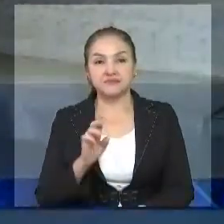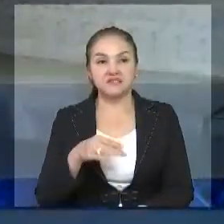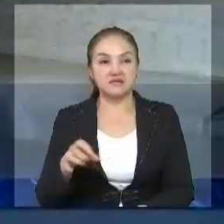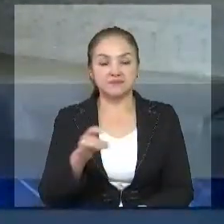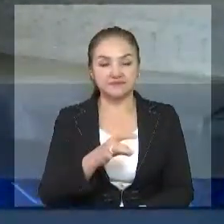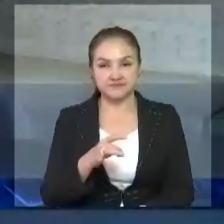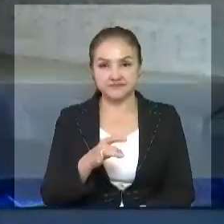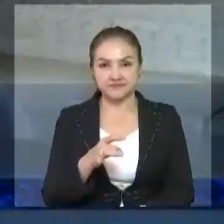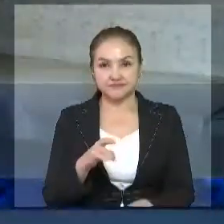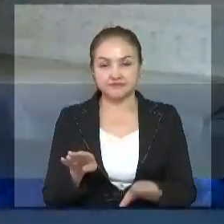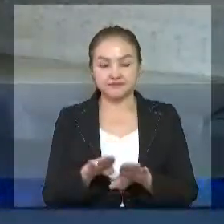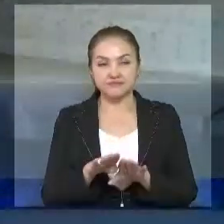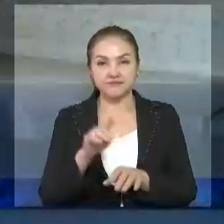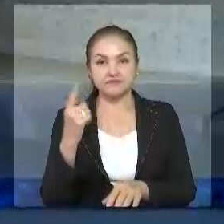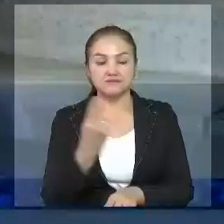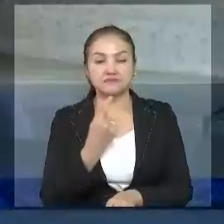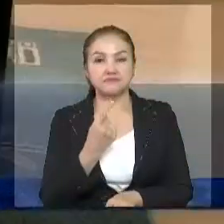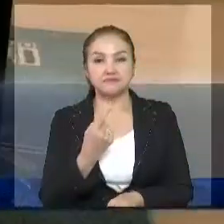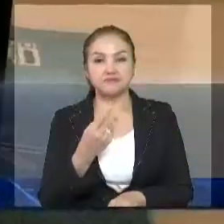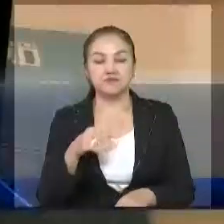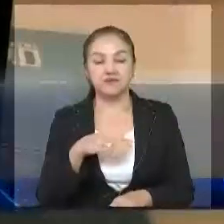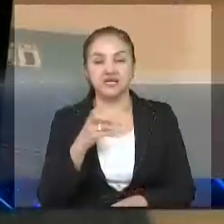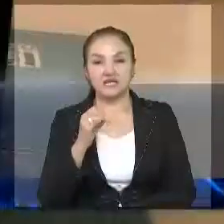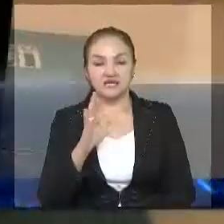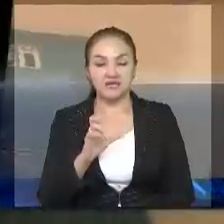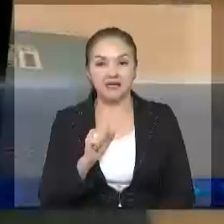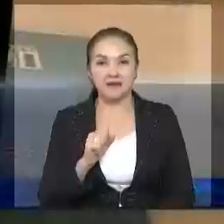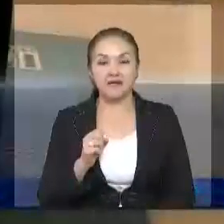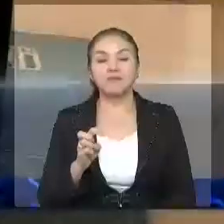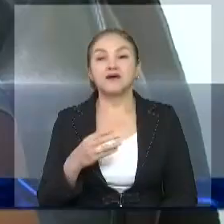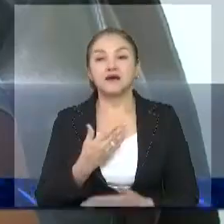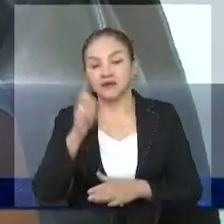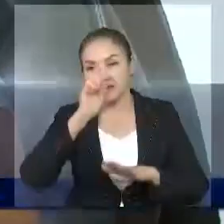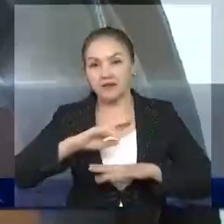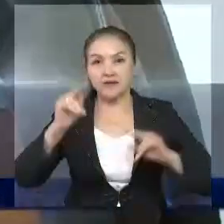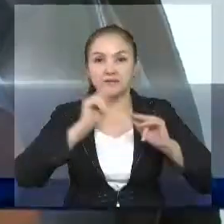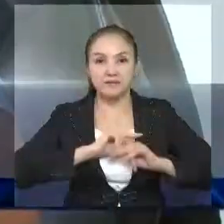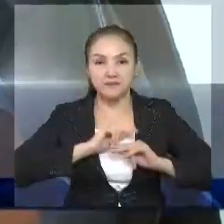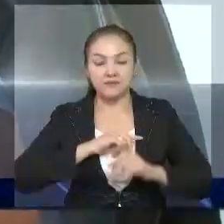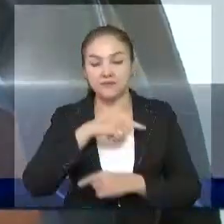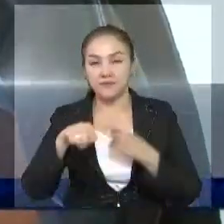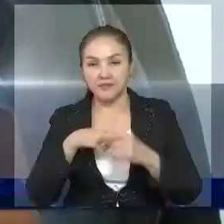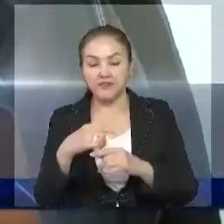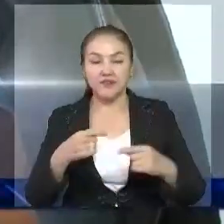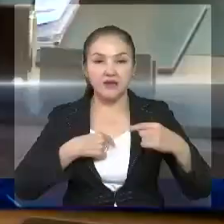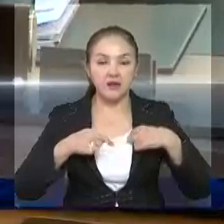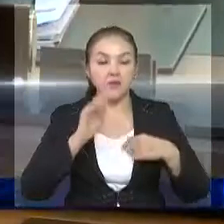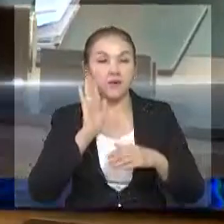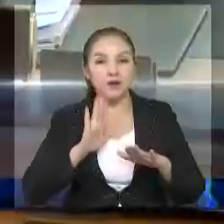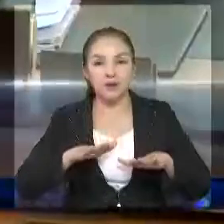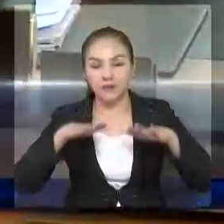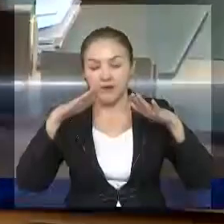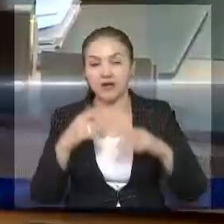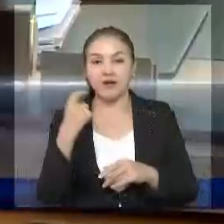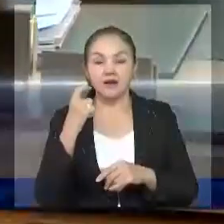районында осы жалғыз милиция. Аманғос Төлеуов ел игілігі үшін еңбек етіп келеді. Кәсіпкер тасқыннан зардап шеккен